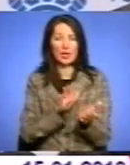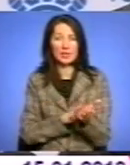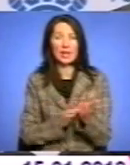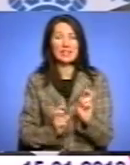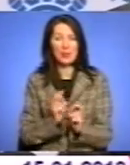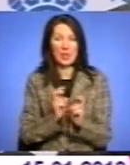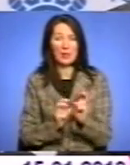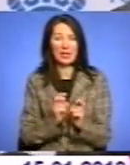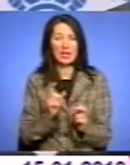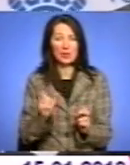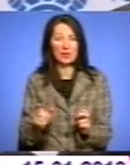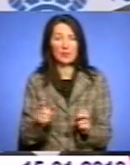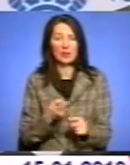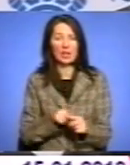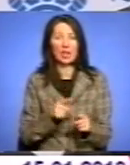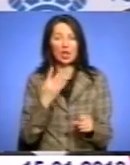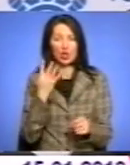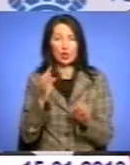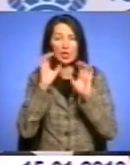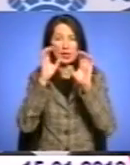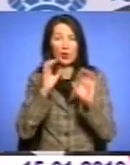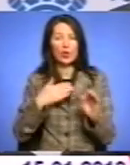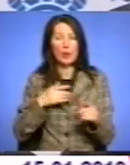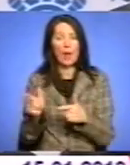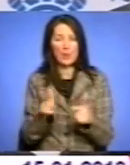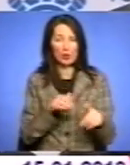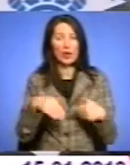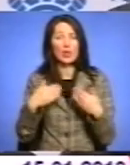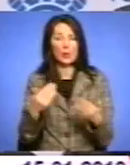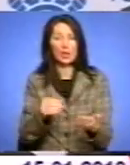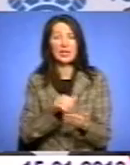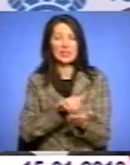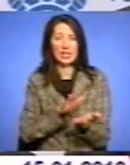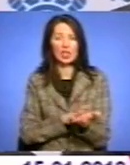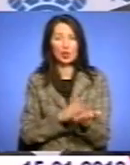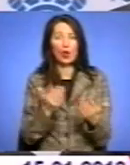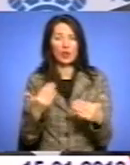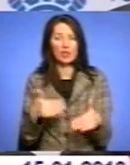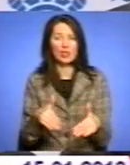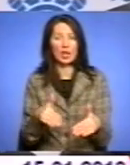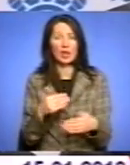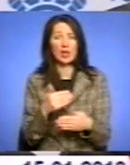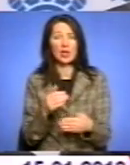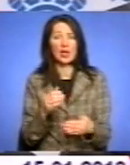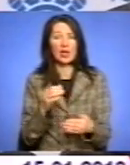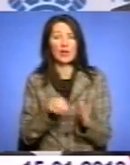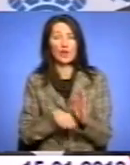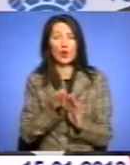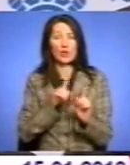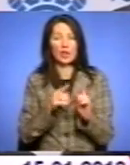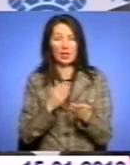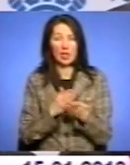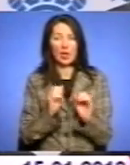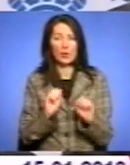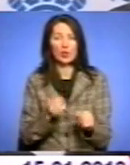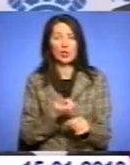тих 4 законопроекти, які ми вже підготували, подали, зареєстровані вони вже в сайті Верховної Ради. Є, ви можете з ними більш